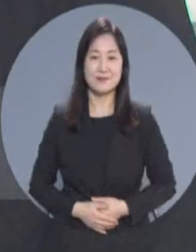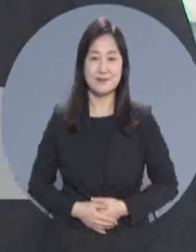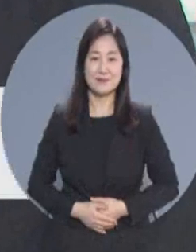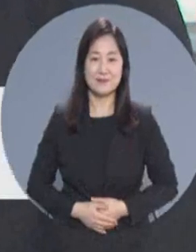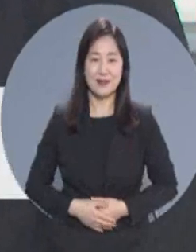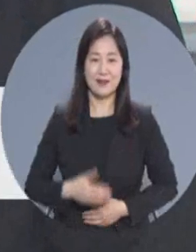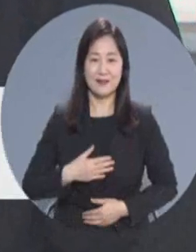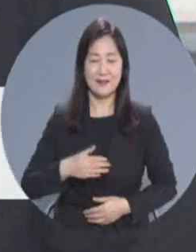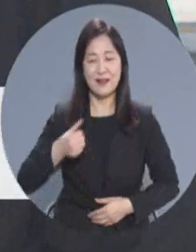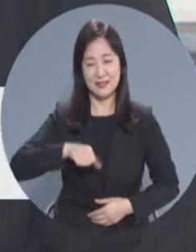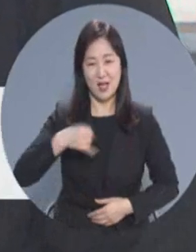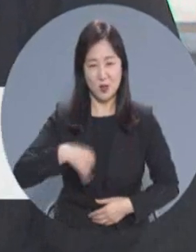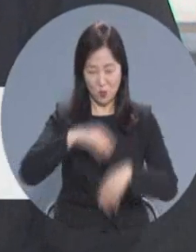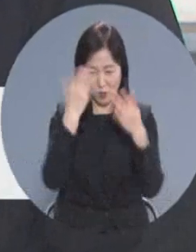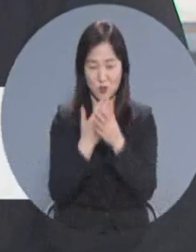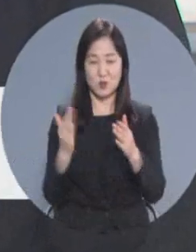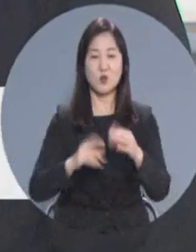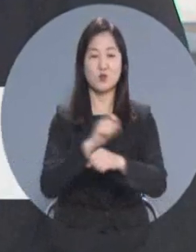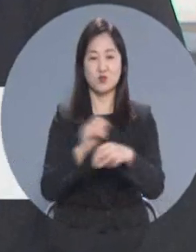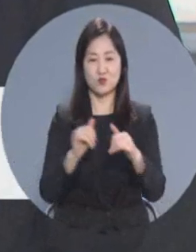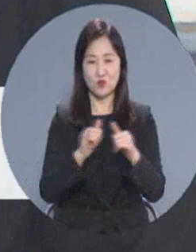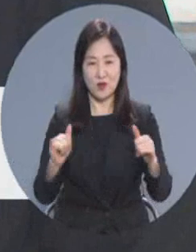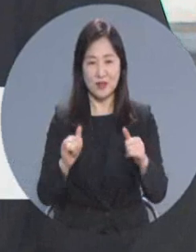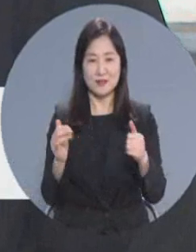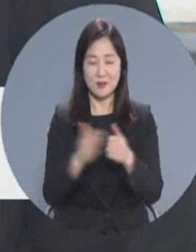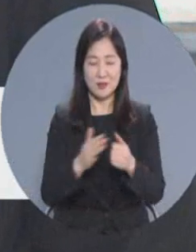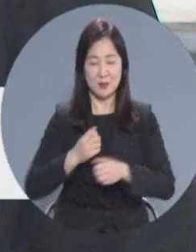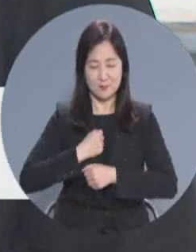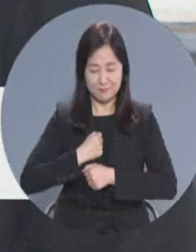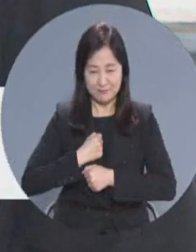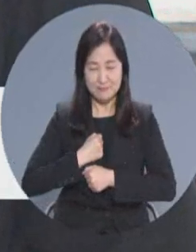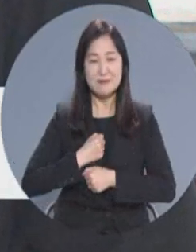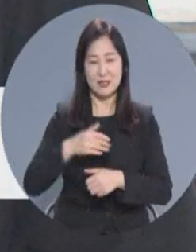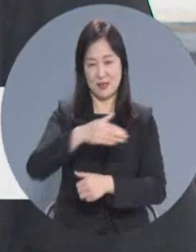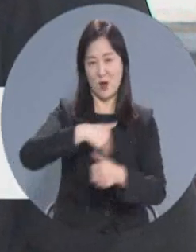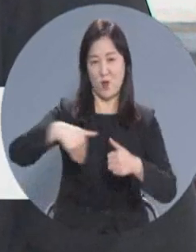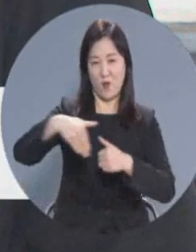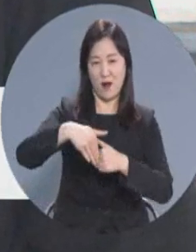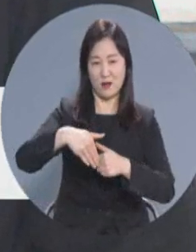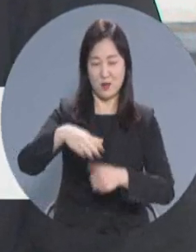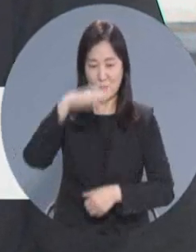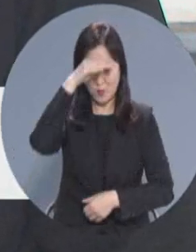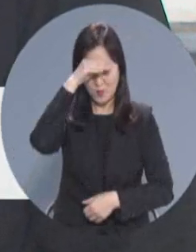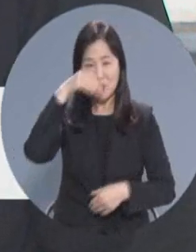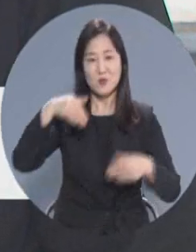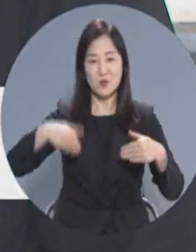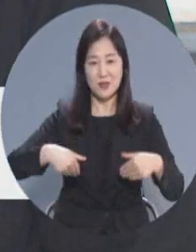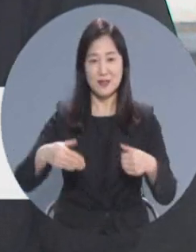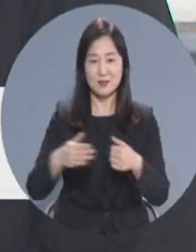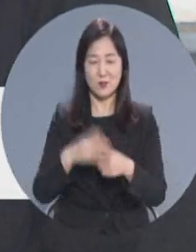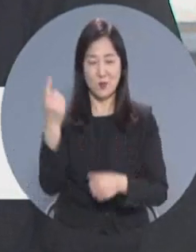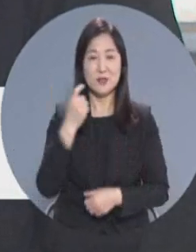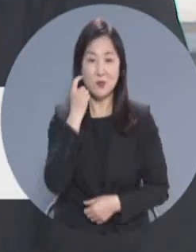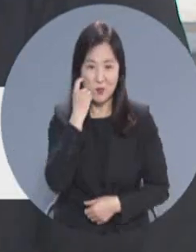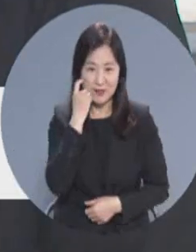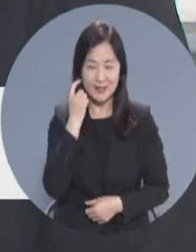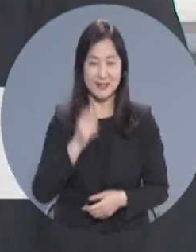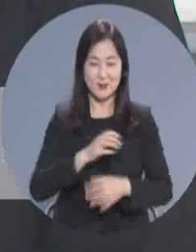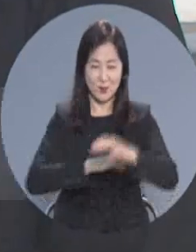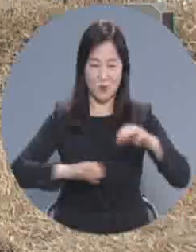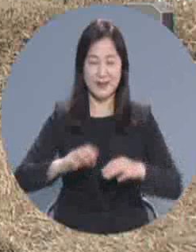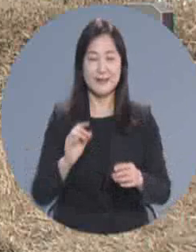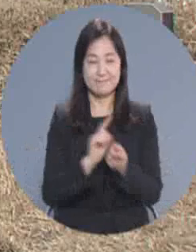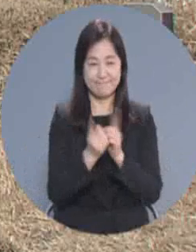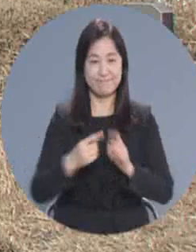전부 다 공무원이기 때문에 항상 조심을 해야 되고 또 공무원이 솔선수범해야 되기 때문에 뭐더니까 이제 우리가